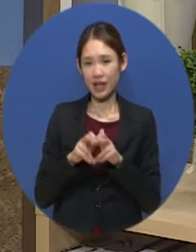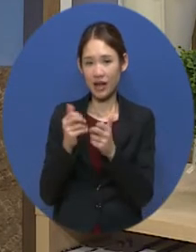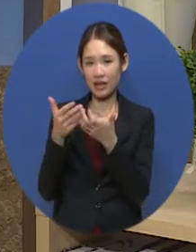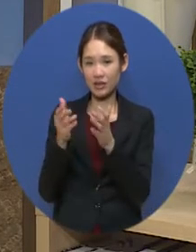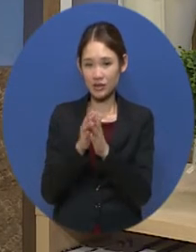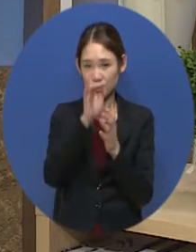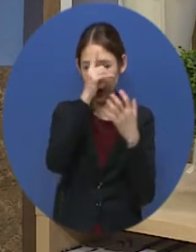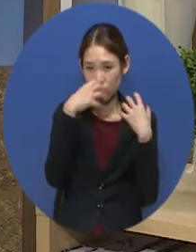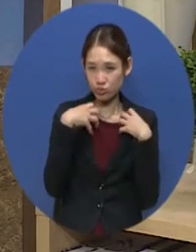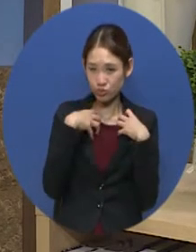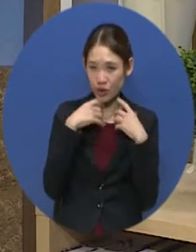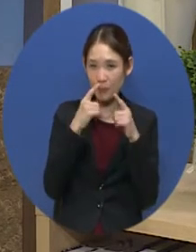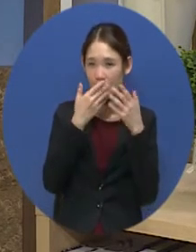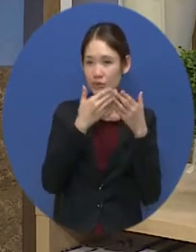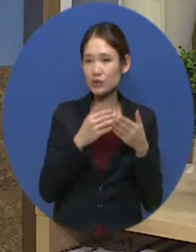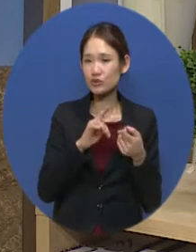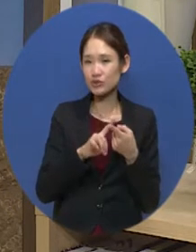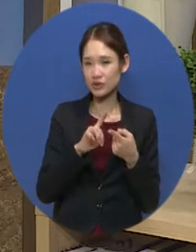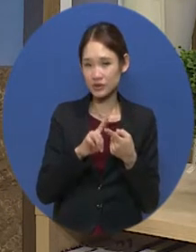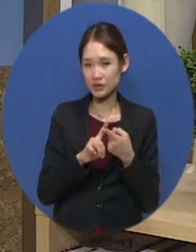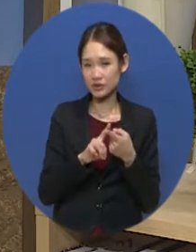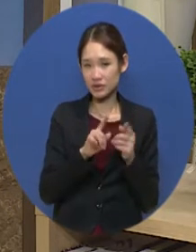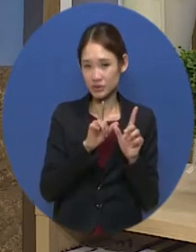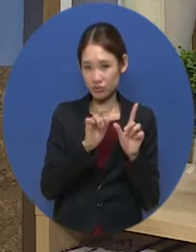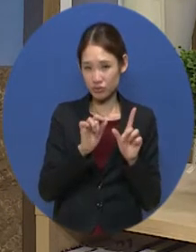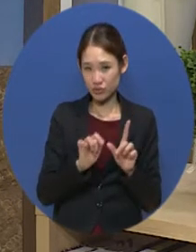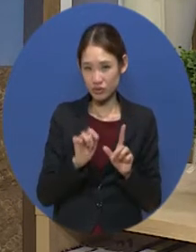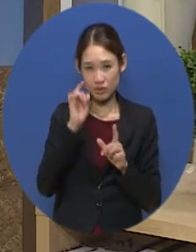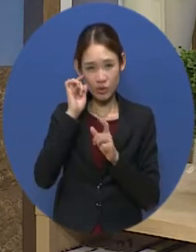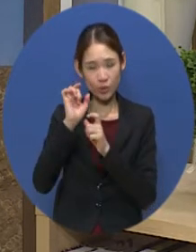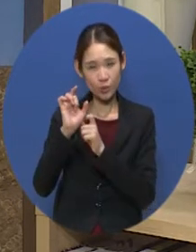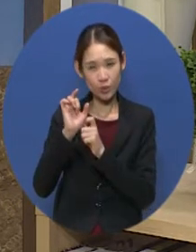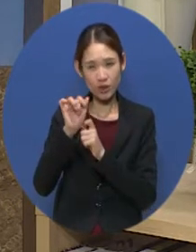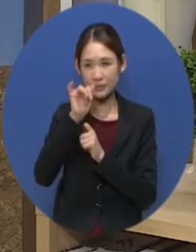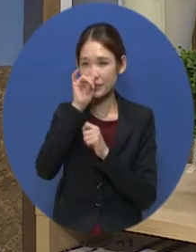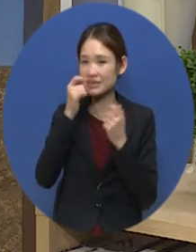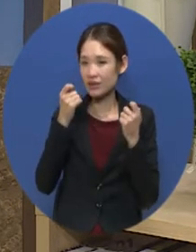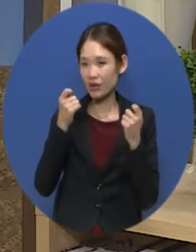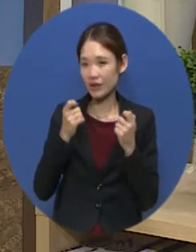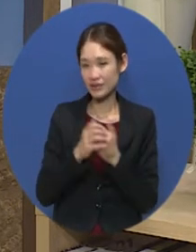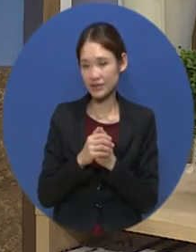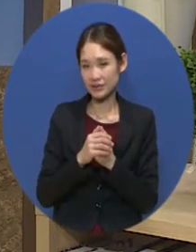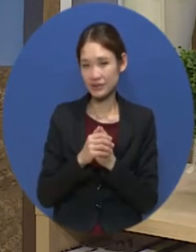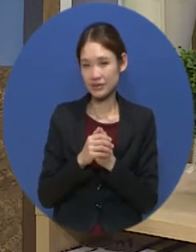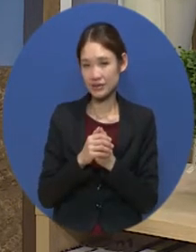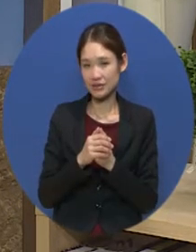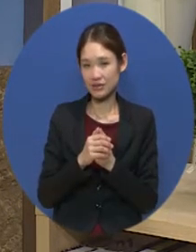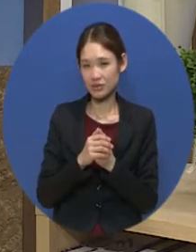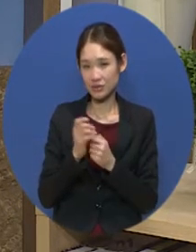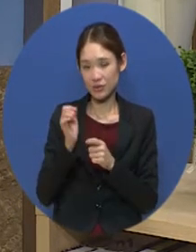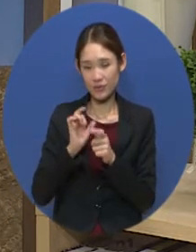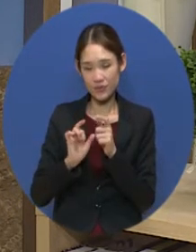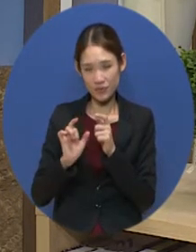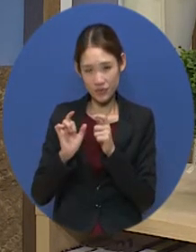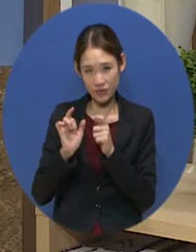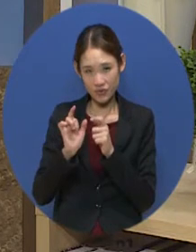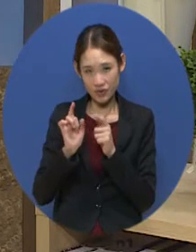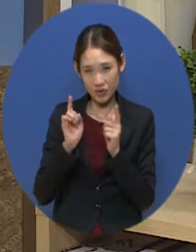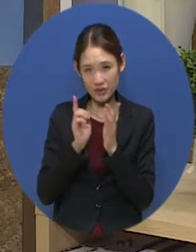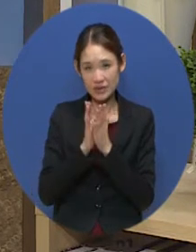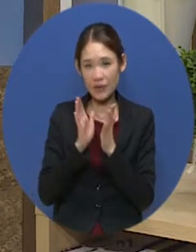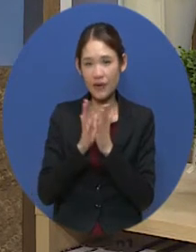그렇고 네. 정부도 그렇고 말씀하신 것처럼 이 부분에 대해서 많은 고심을 하고 계실 거라고 생각을 해요. 네. 그래서 좀더